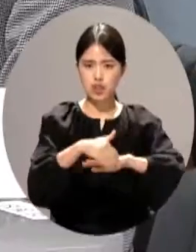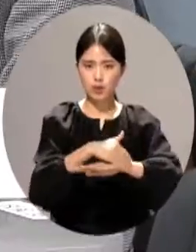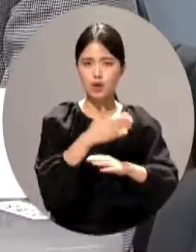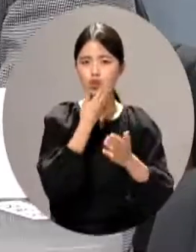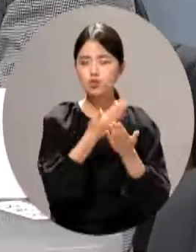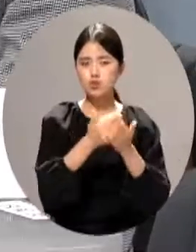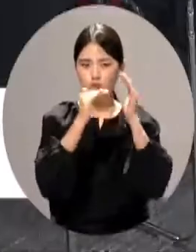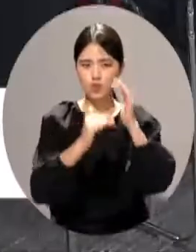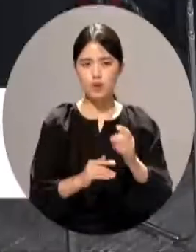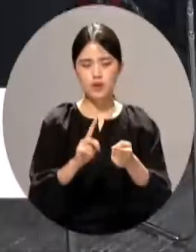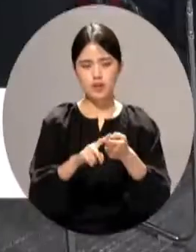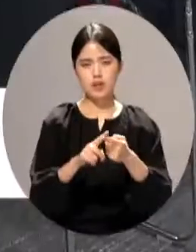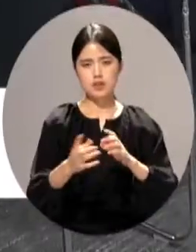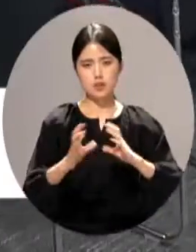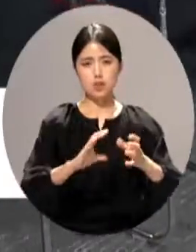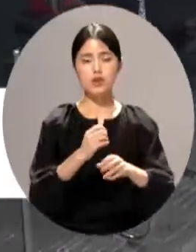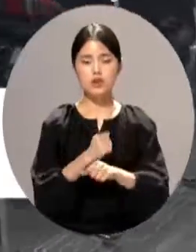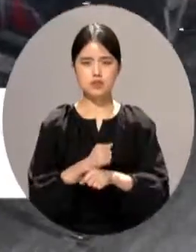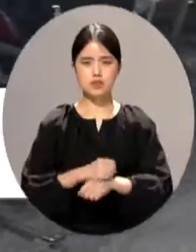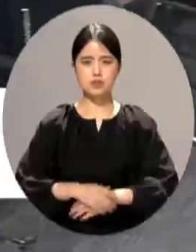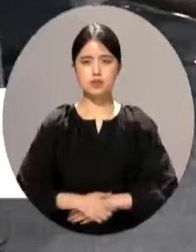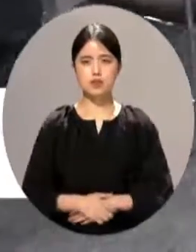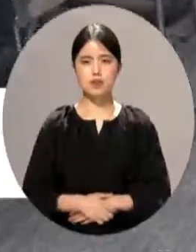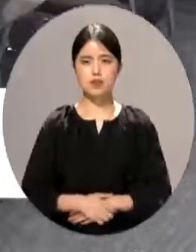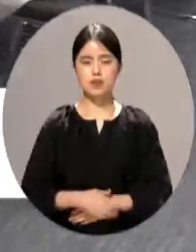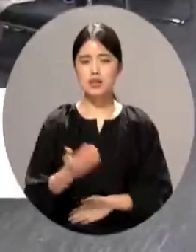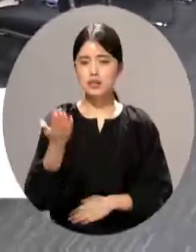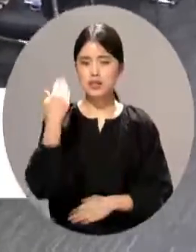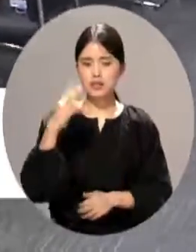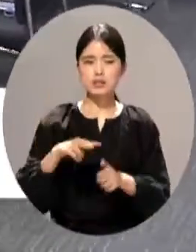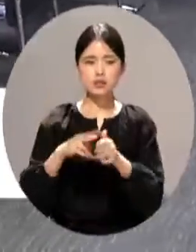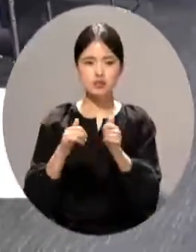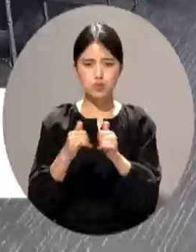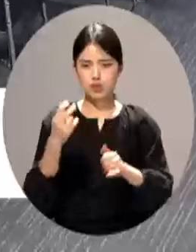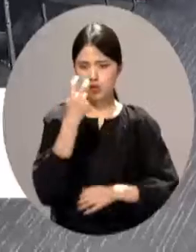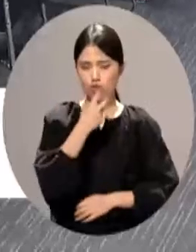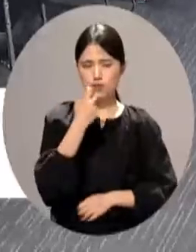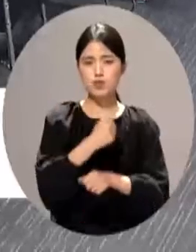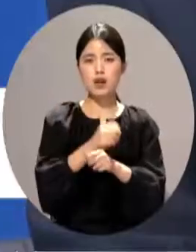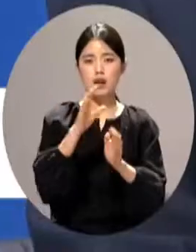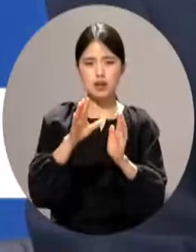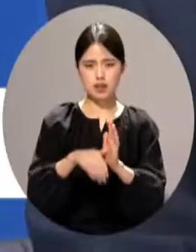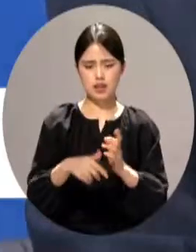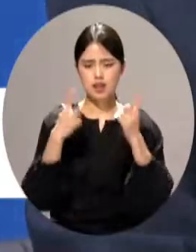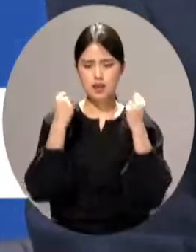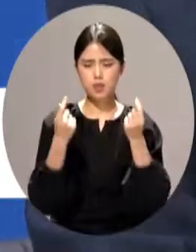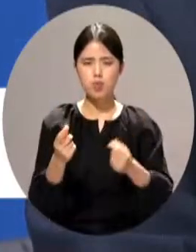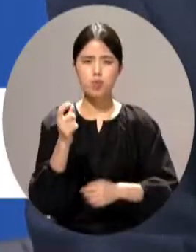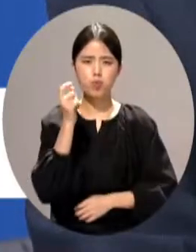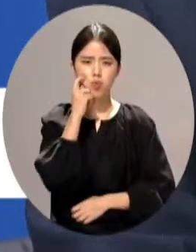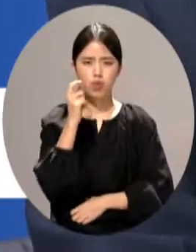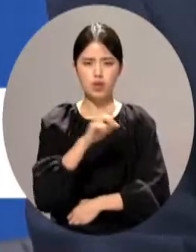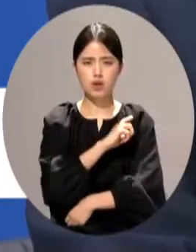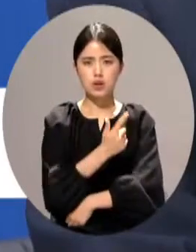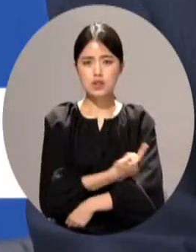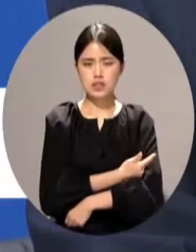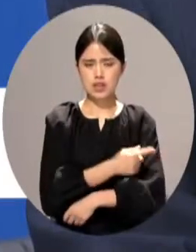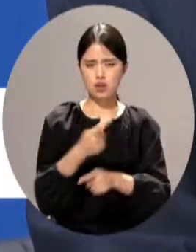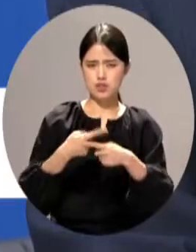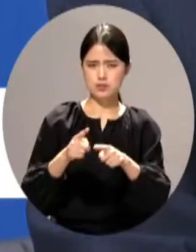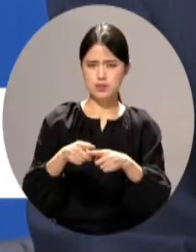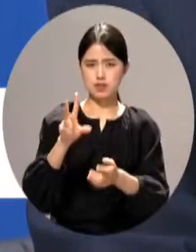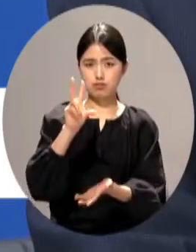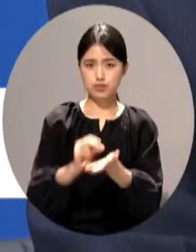주요 사항에 대한 협의를 진행했습니다. 공관위가 지난 예비후보자 검증위에서 일관되지 않은 이 후보자의